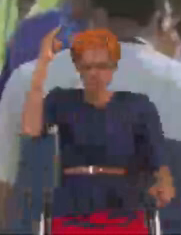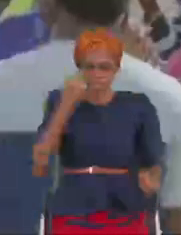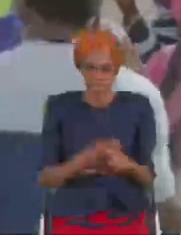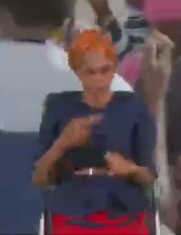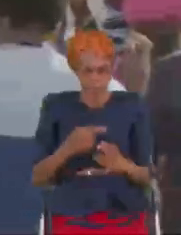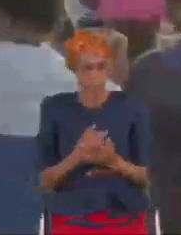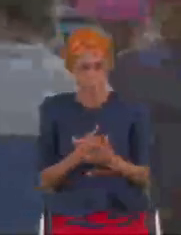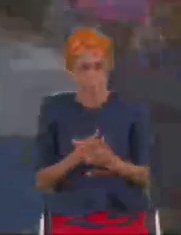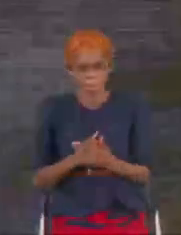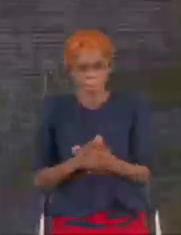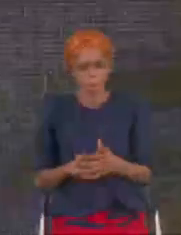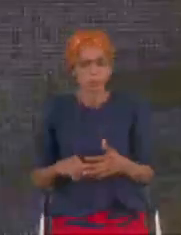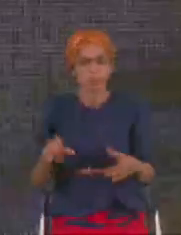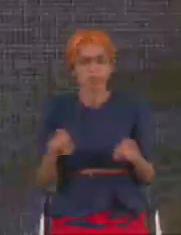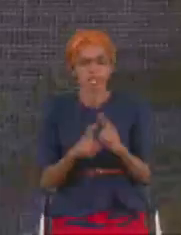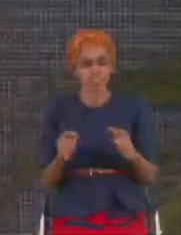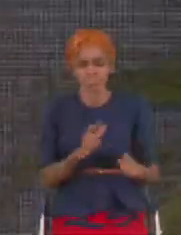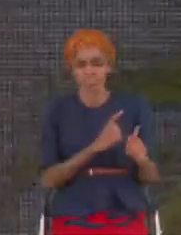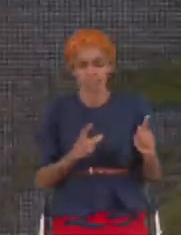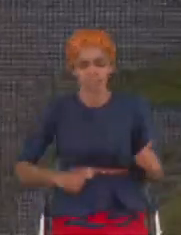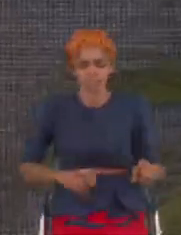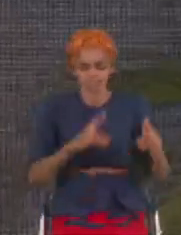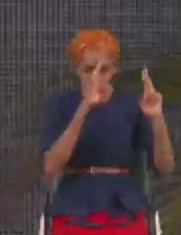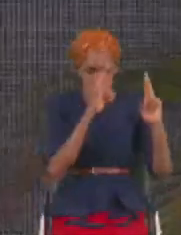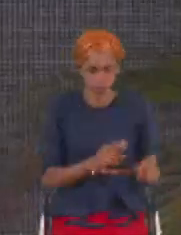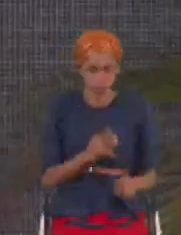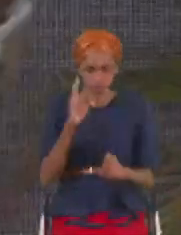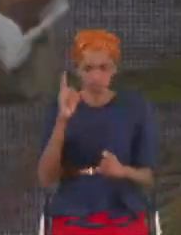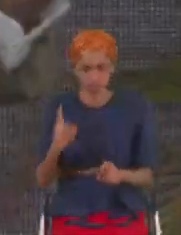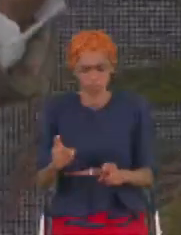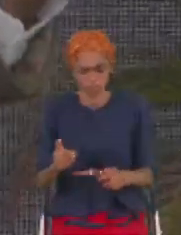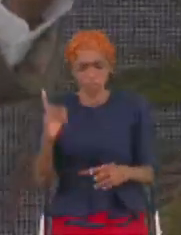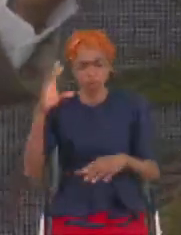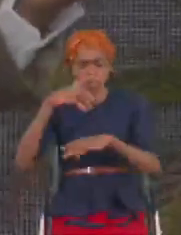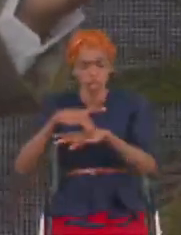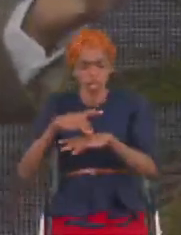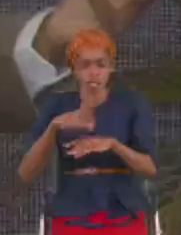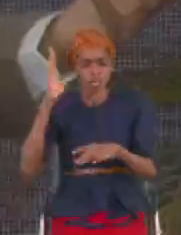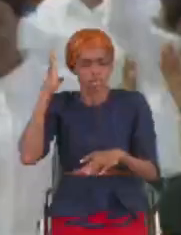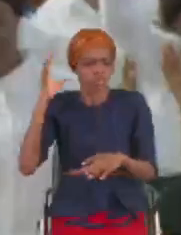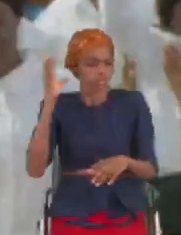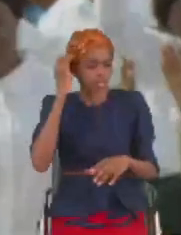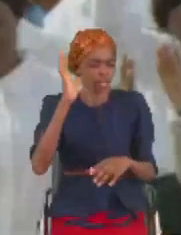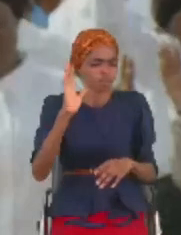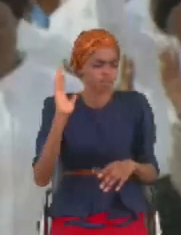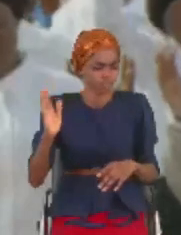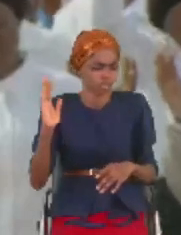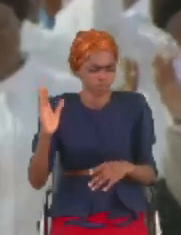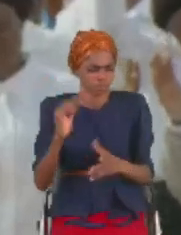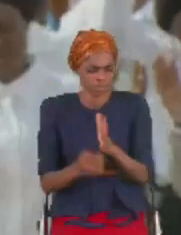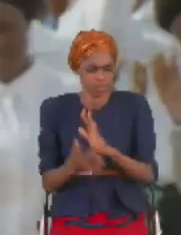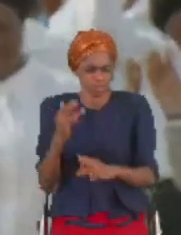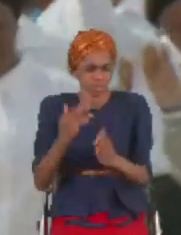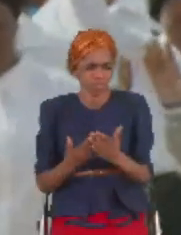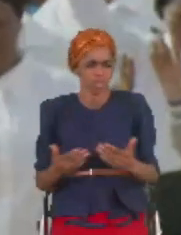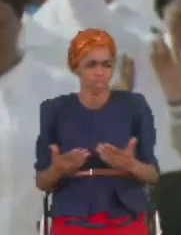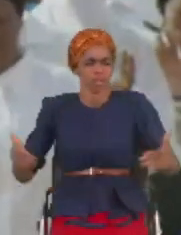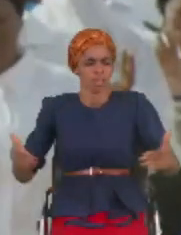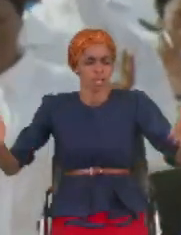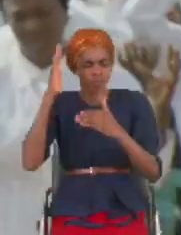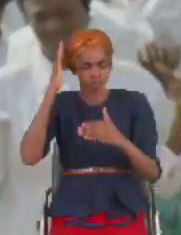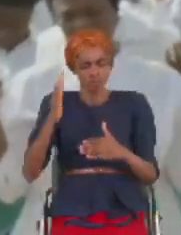jeu comme le seuil autonome la terre va écouter ton témoignage le